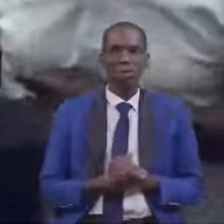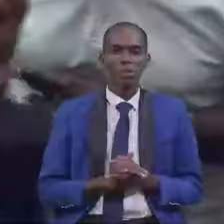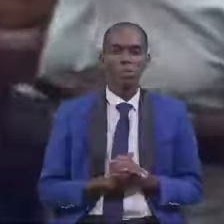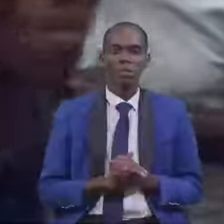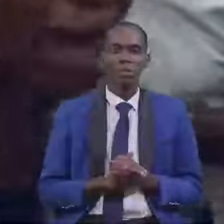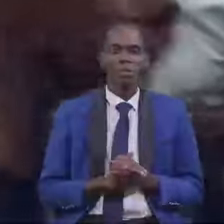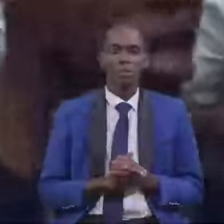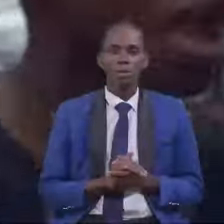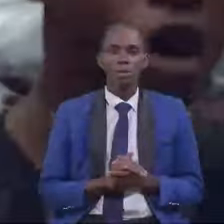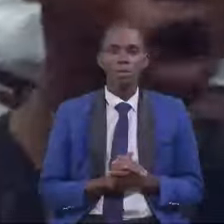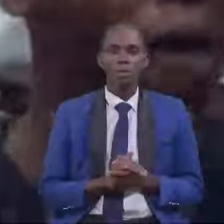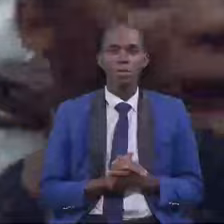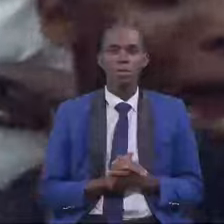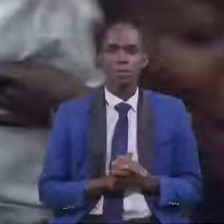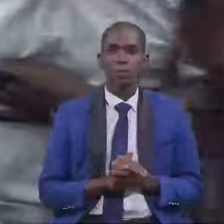Recevez.